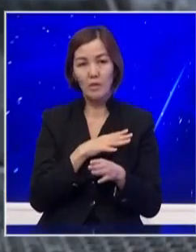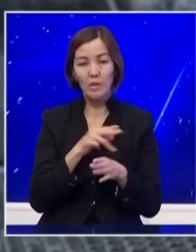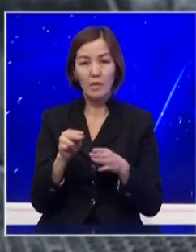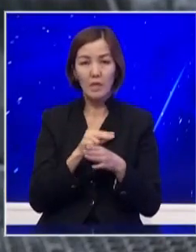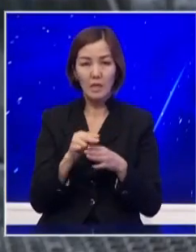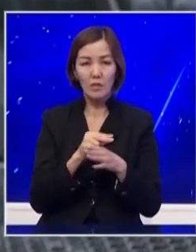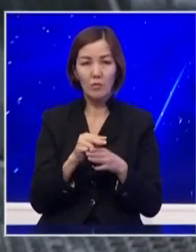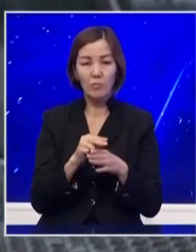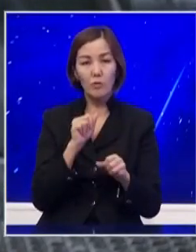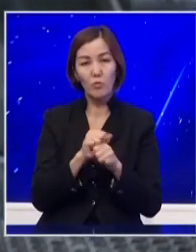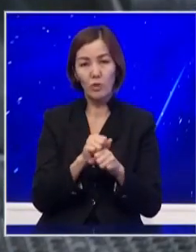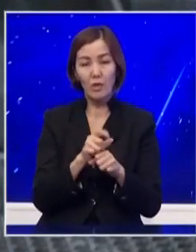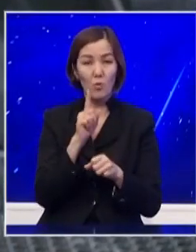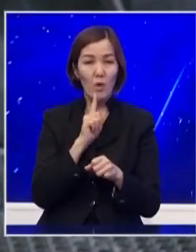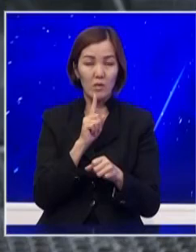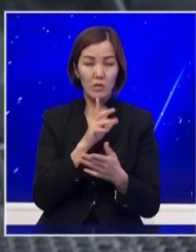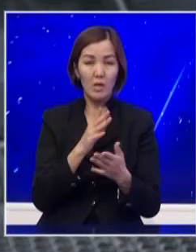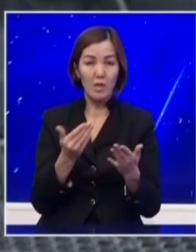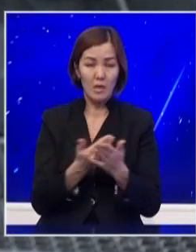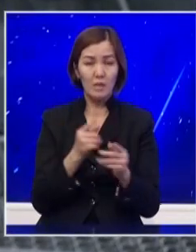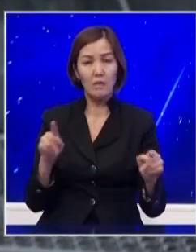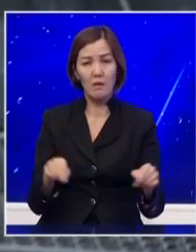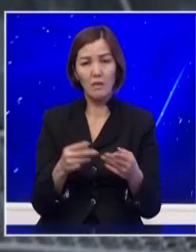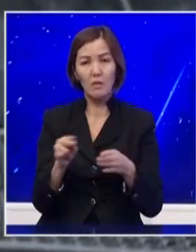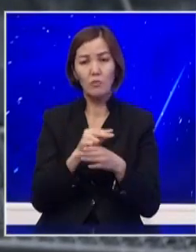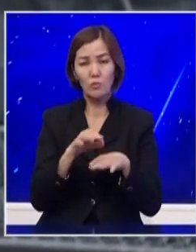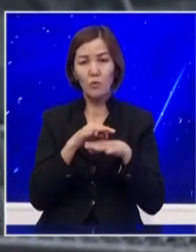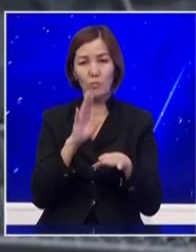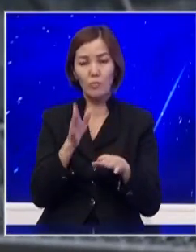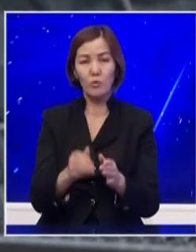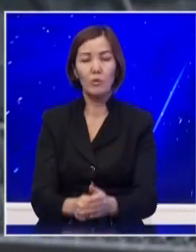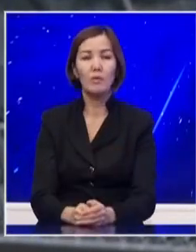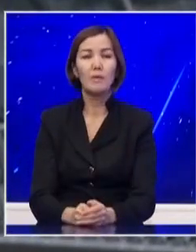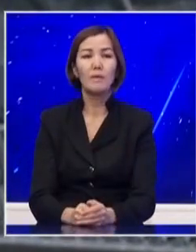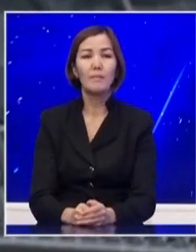мен біраз жатып қалды проекті. Сол үшін ол корректировка жасалған кезде жұмыс тоқтатылады ғой.